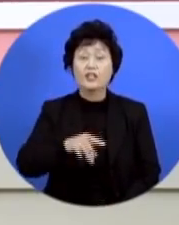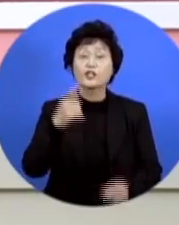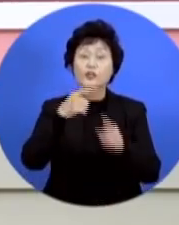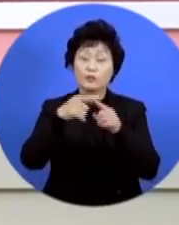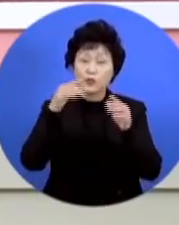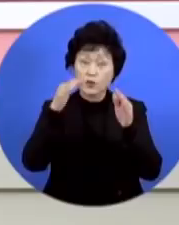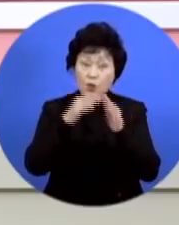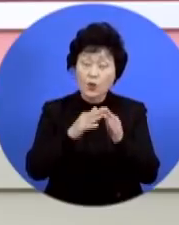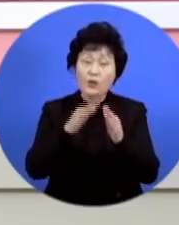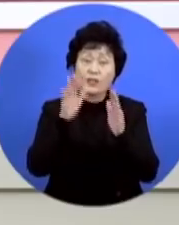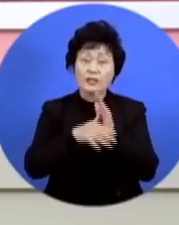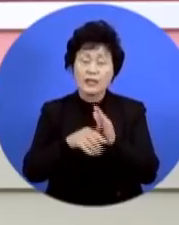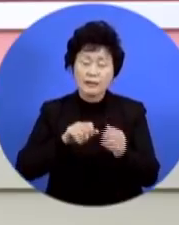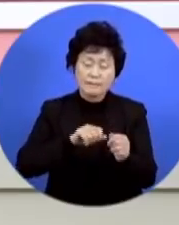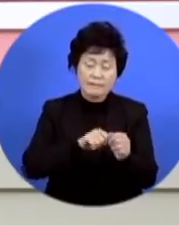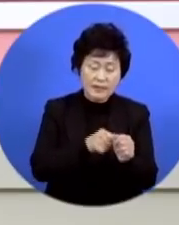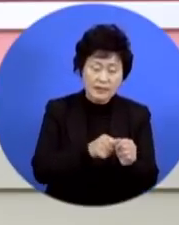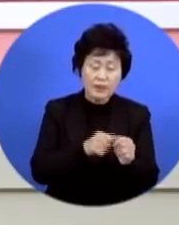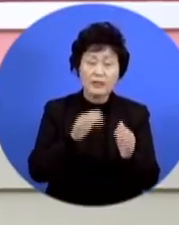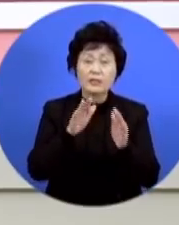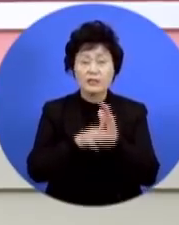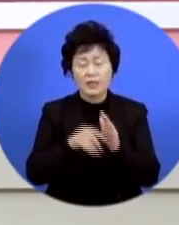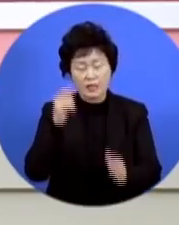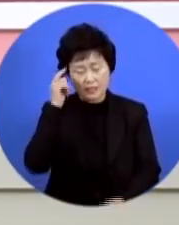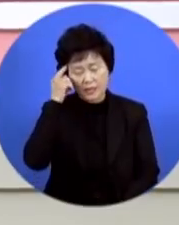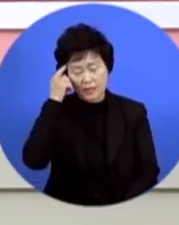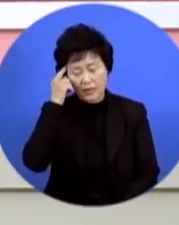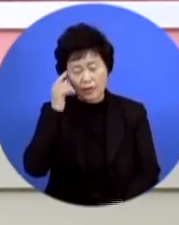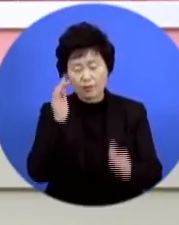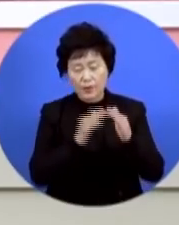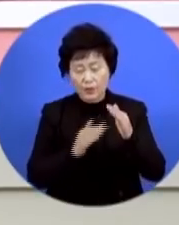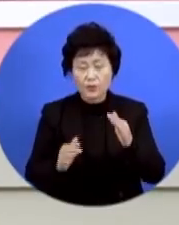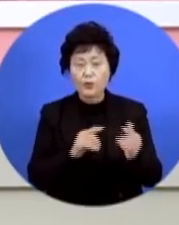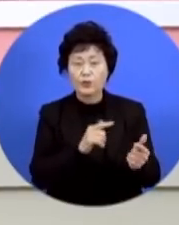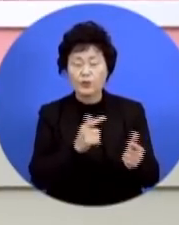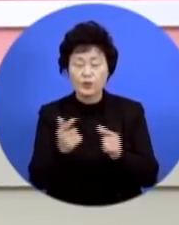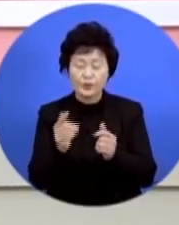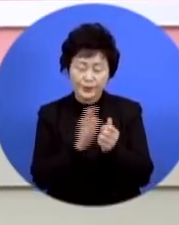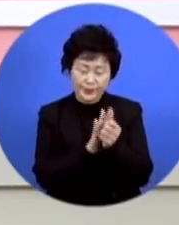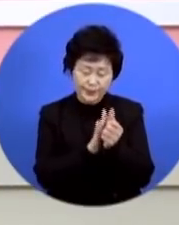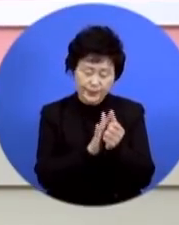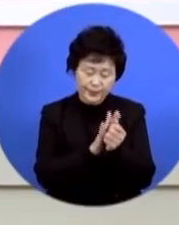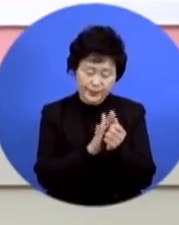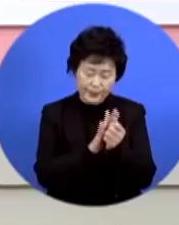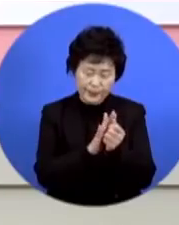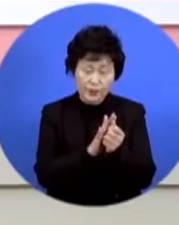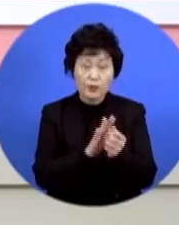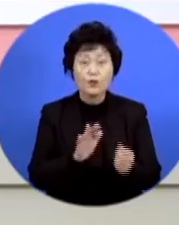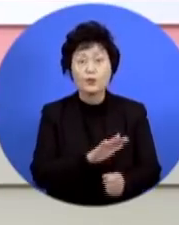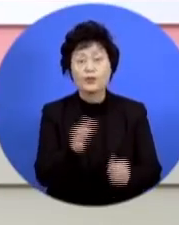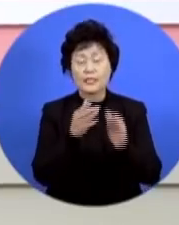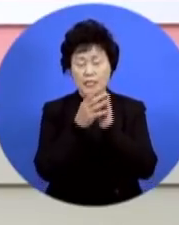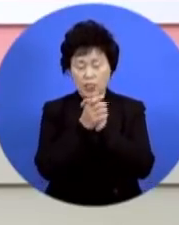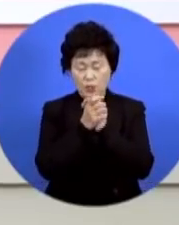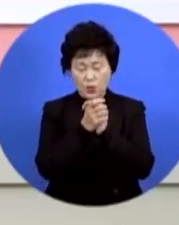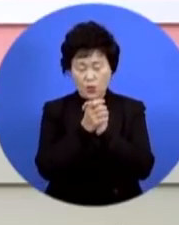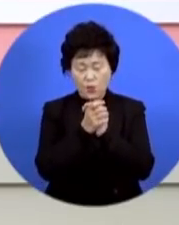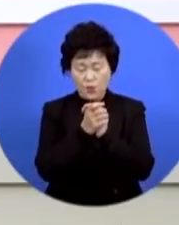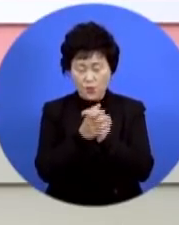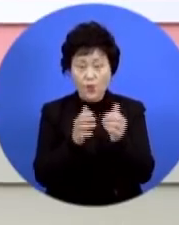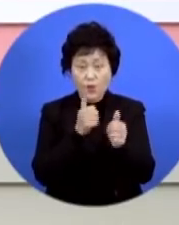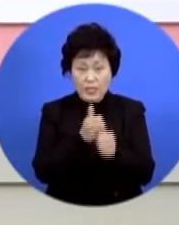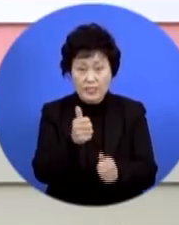하면서 네. 성도들을 굉장히 격려하고 우리가 이건 기도로 정면 돌파해야 된다는 생각을 그래서 지난 8개월 동안